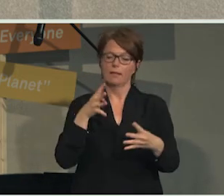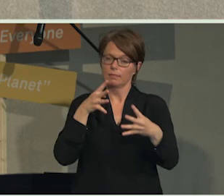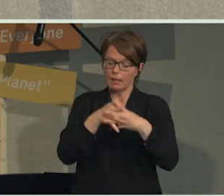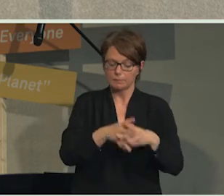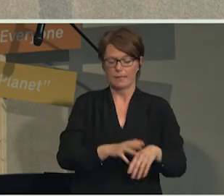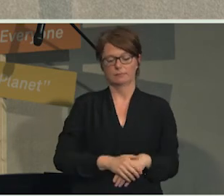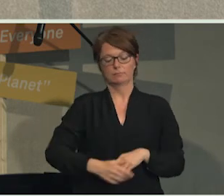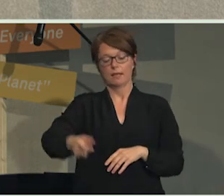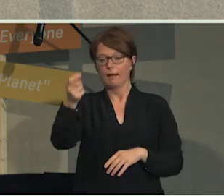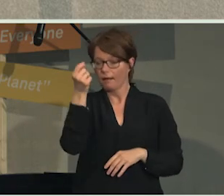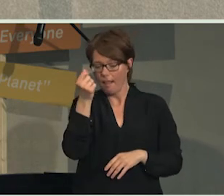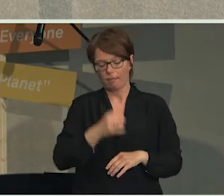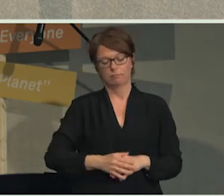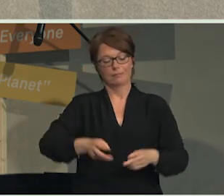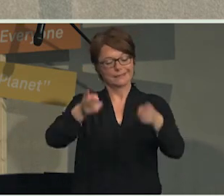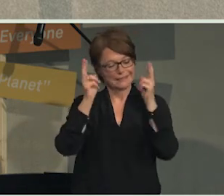aber Vorbilder.